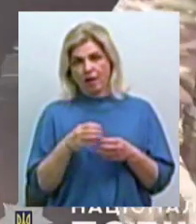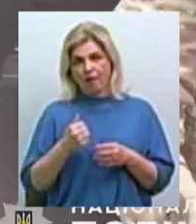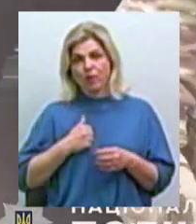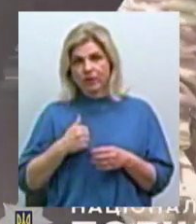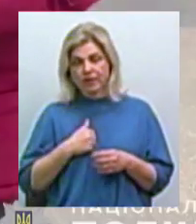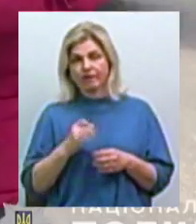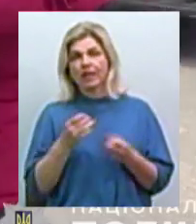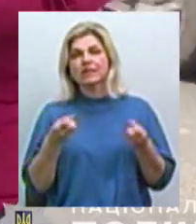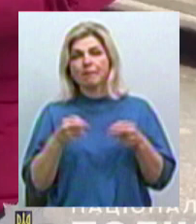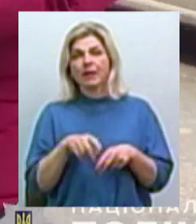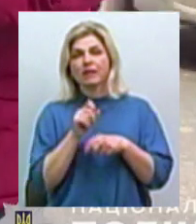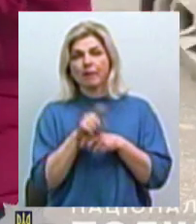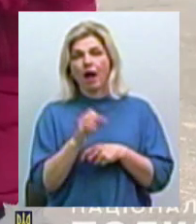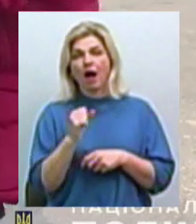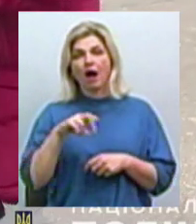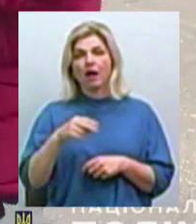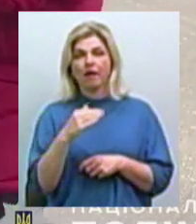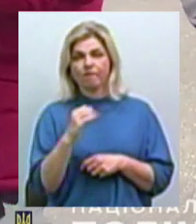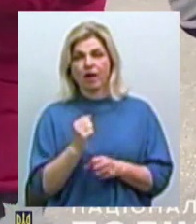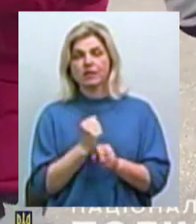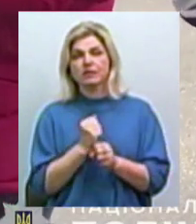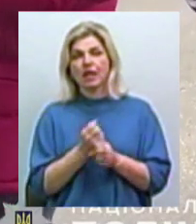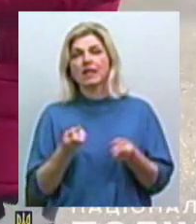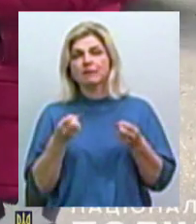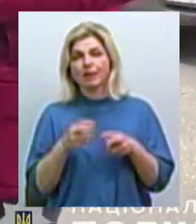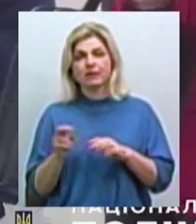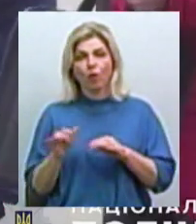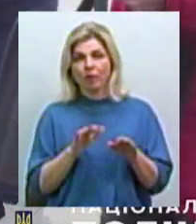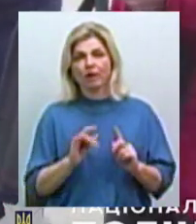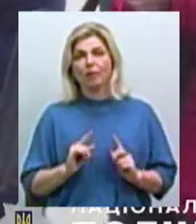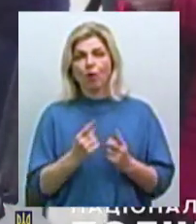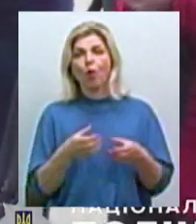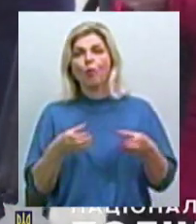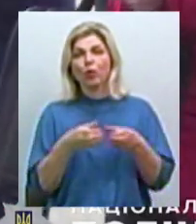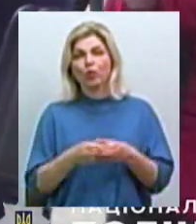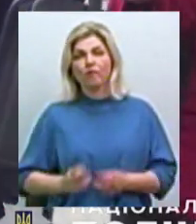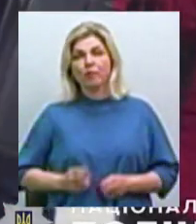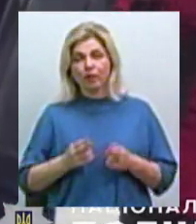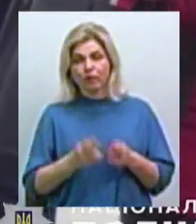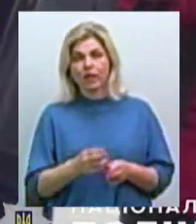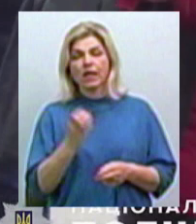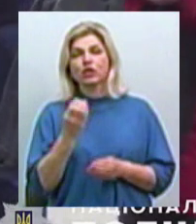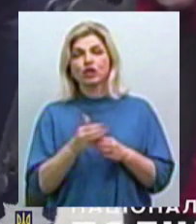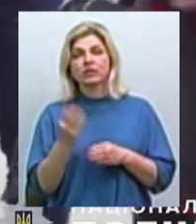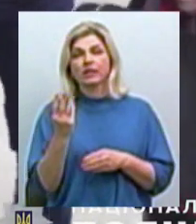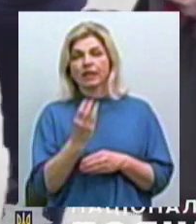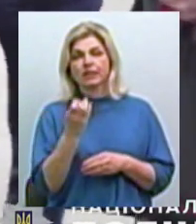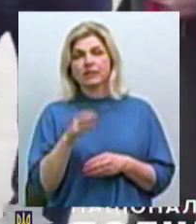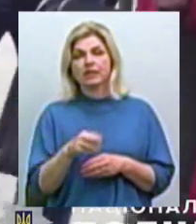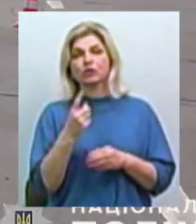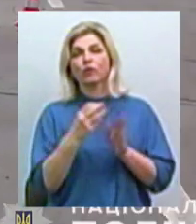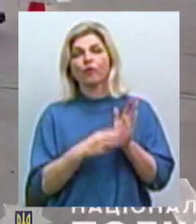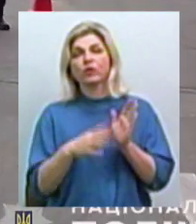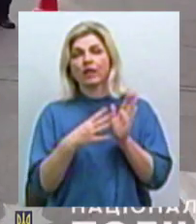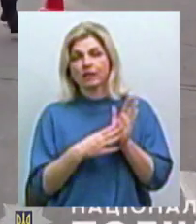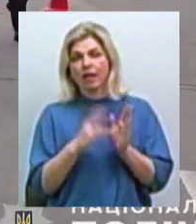і спецпризначенців Альфа провели спецоперацію та затримали угрупування. Підозрюваним інкримінують частину 3 статті 289